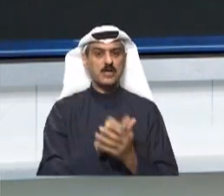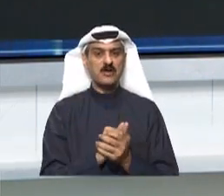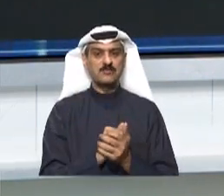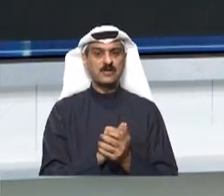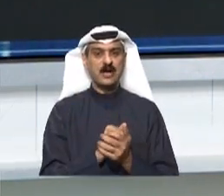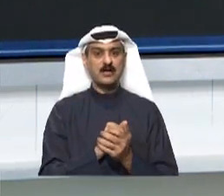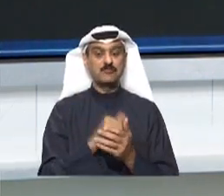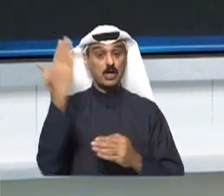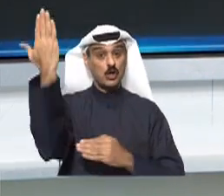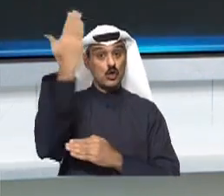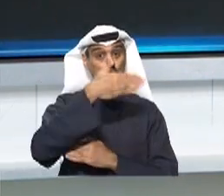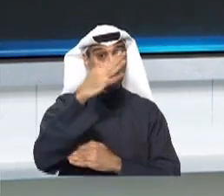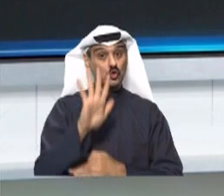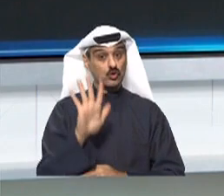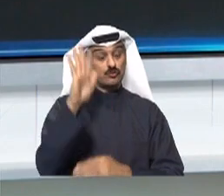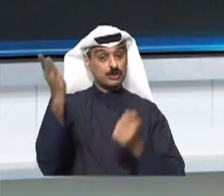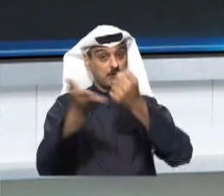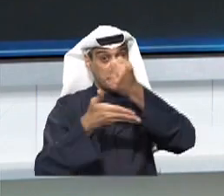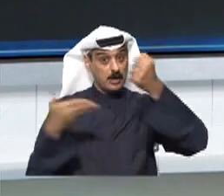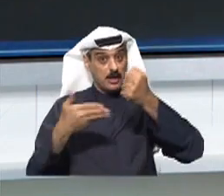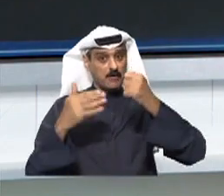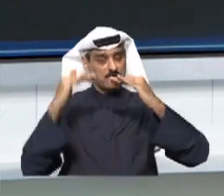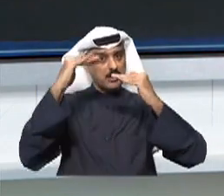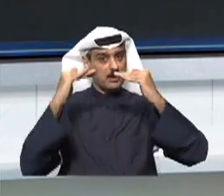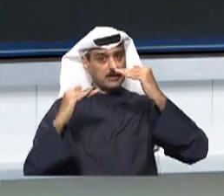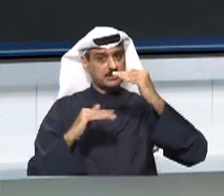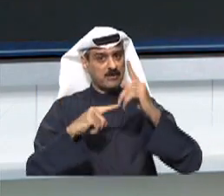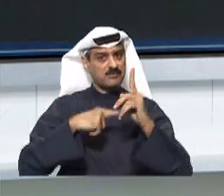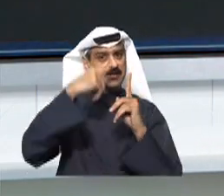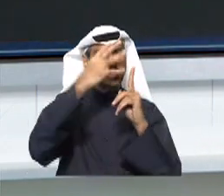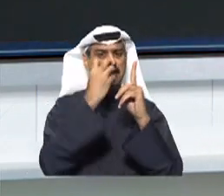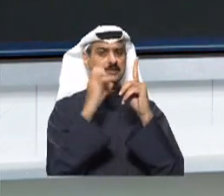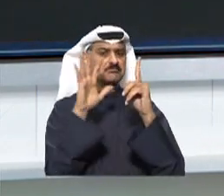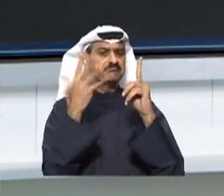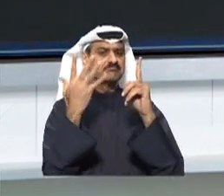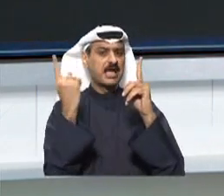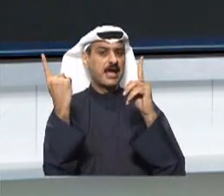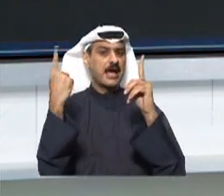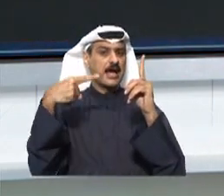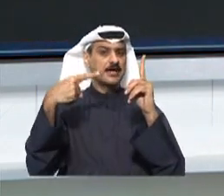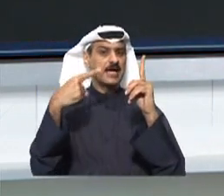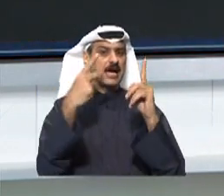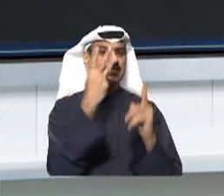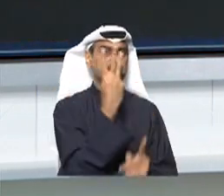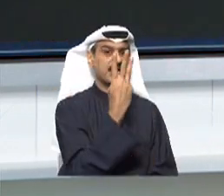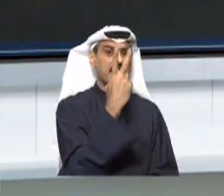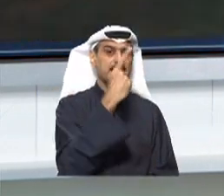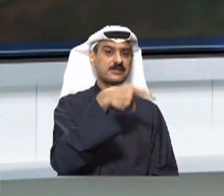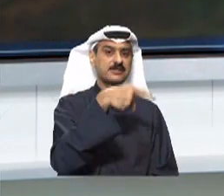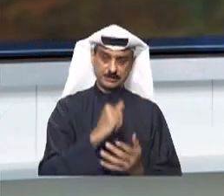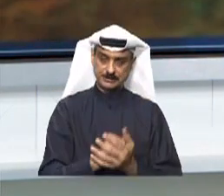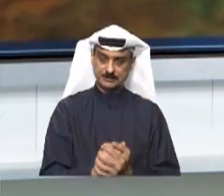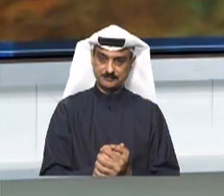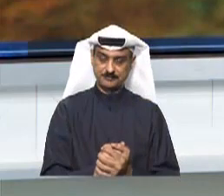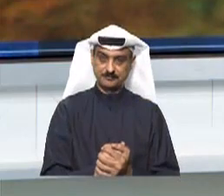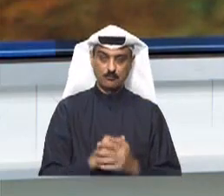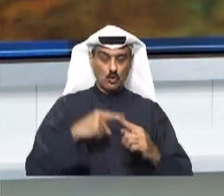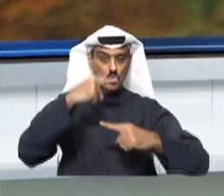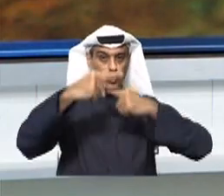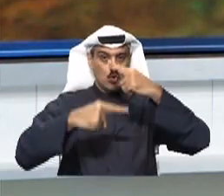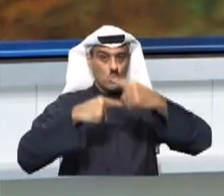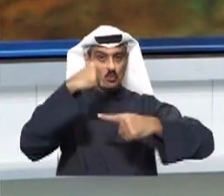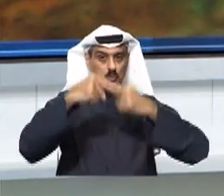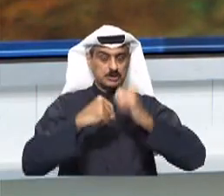المناطق الحدودية الشمالية وكذلك الغربية، قد تصل فيها درجات الحرارة ما بين 11 إلى 13 درجة مئوية. استمرار في